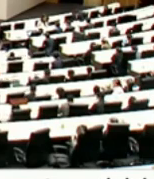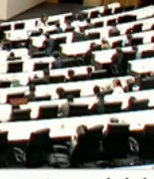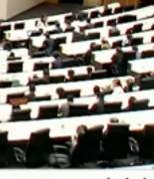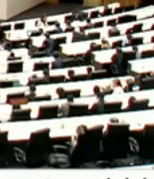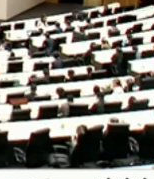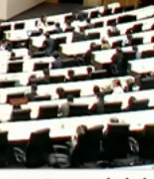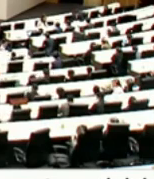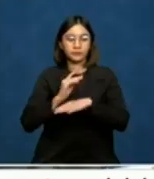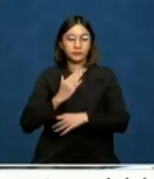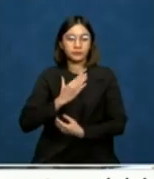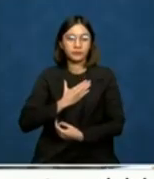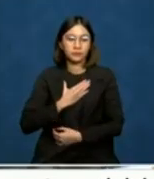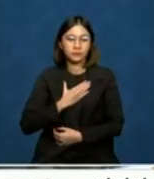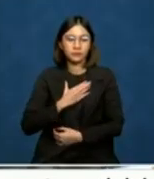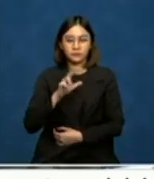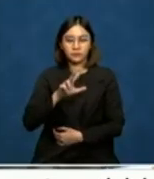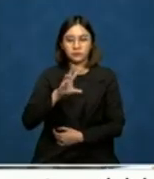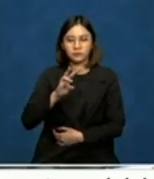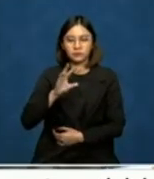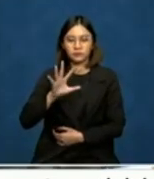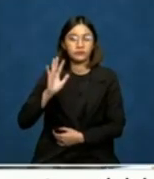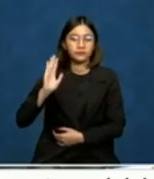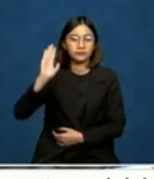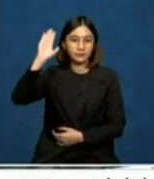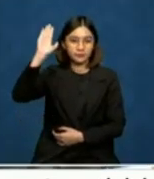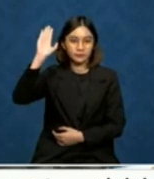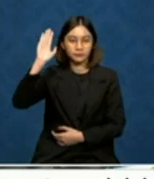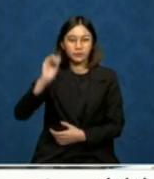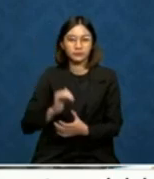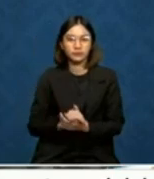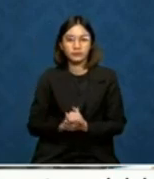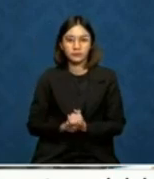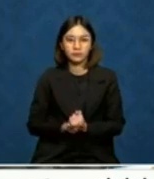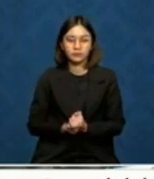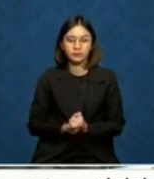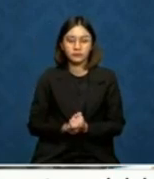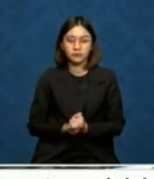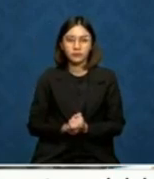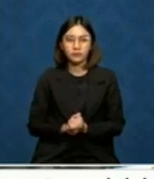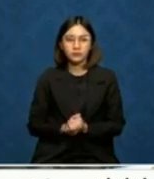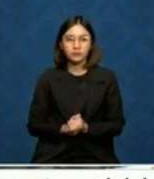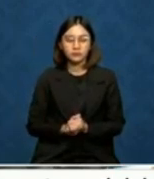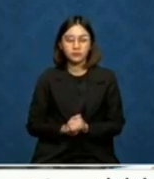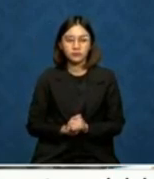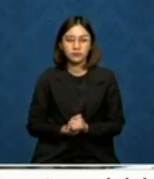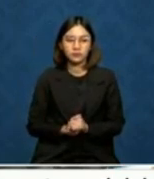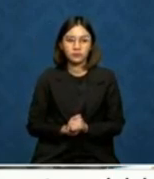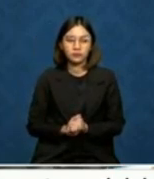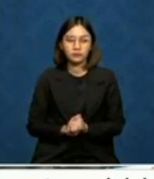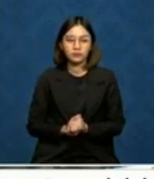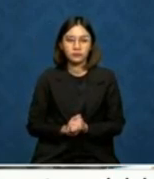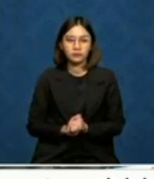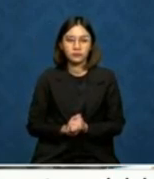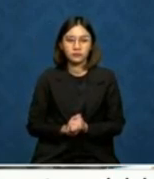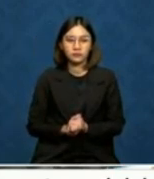ท่านประธานครับผม365แสดงตนครับ ครับ365แสดงตนนะครับ